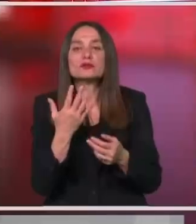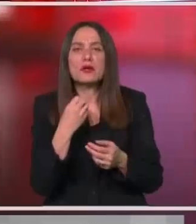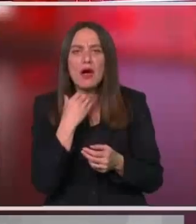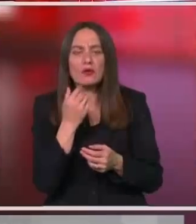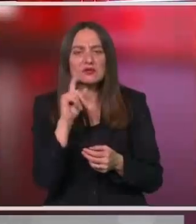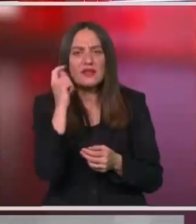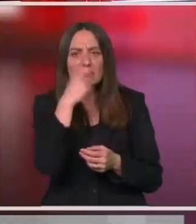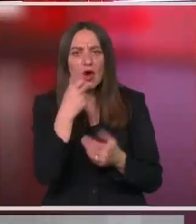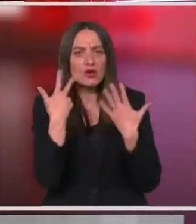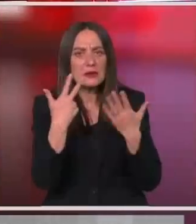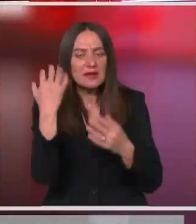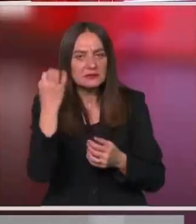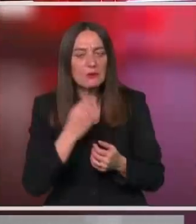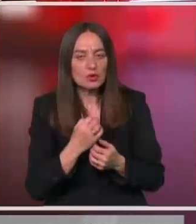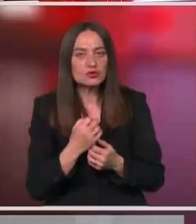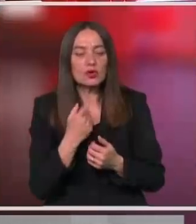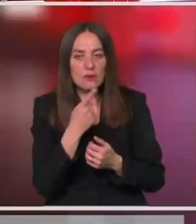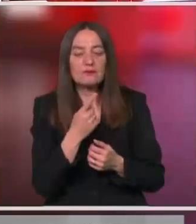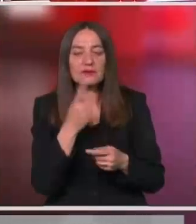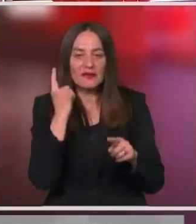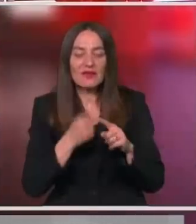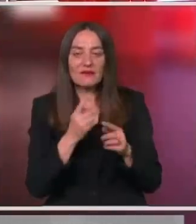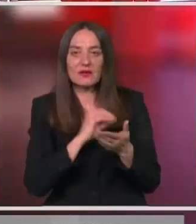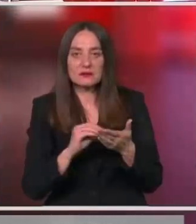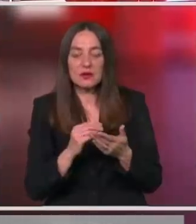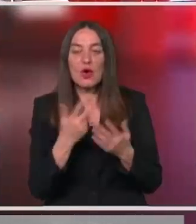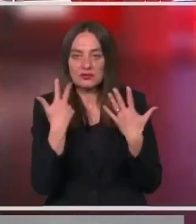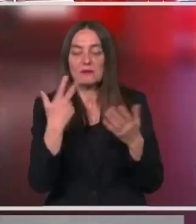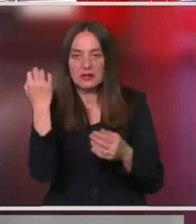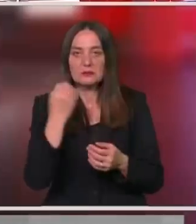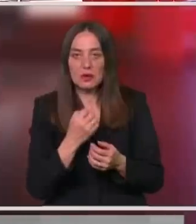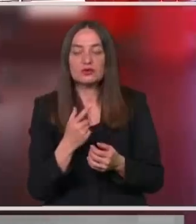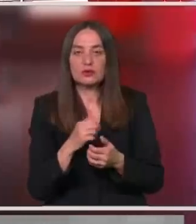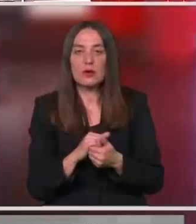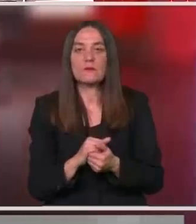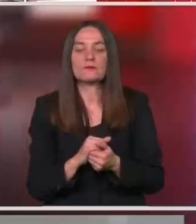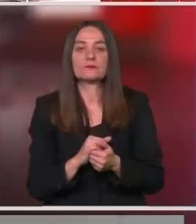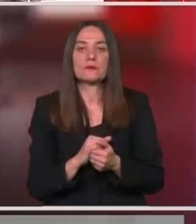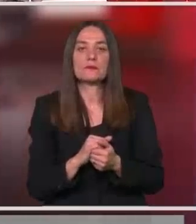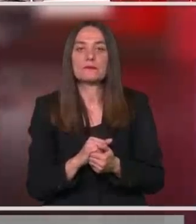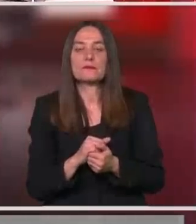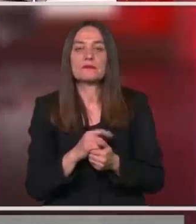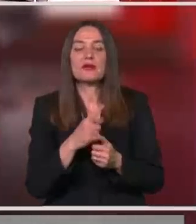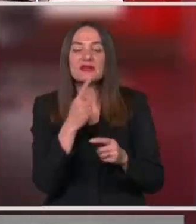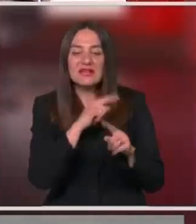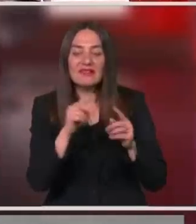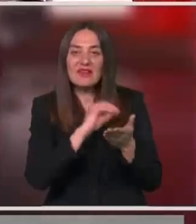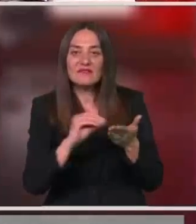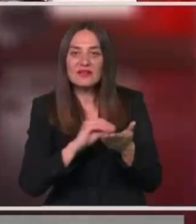varam, 80%, naravno sa definisanim... 80% pojedinačno, 30% ukupno celo...